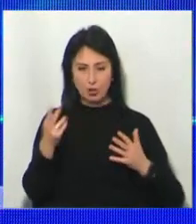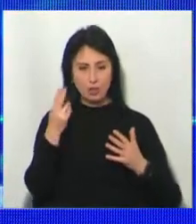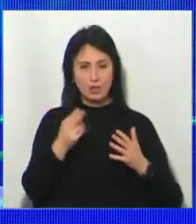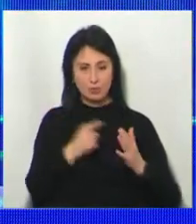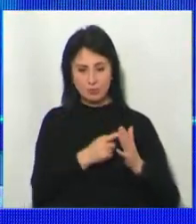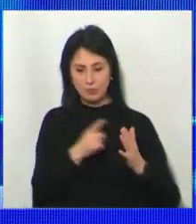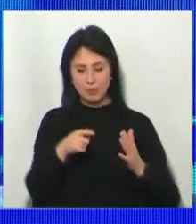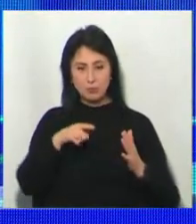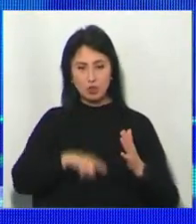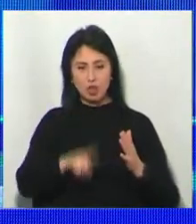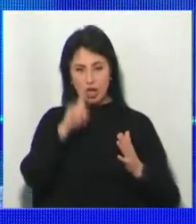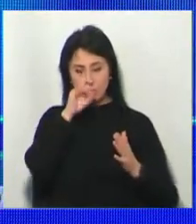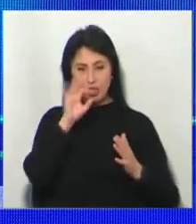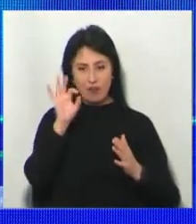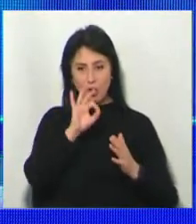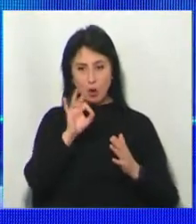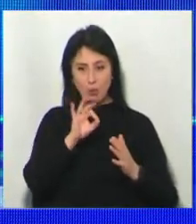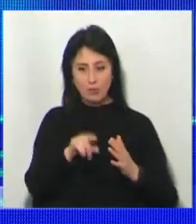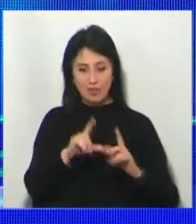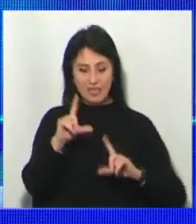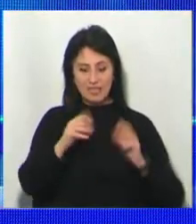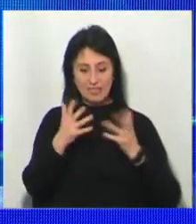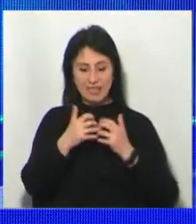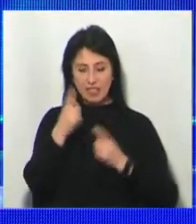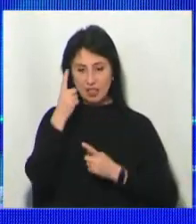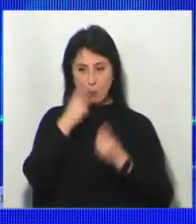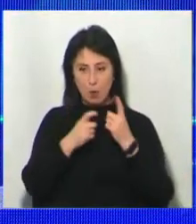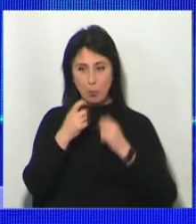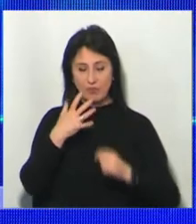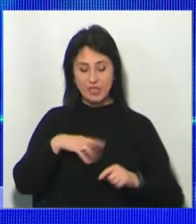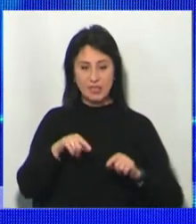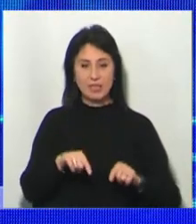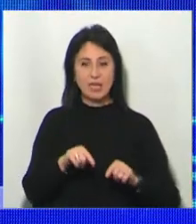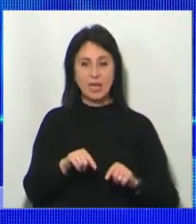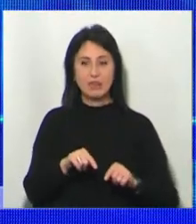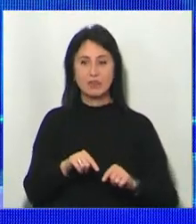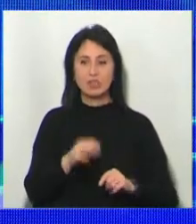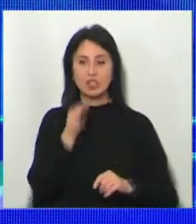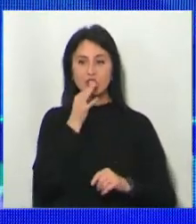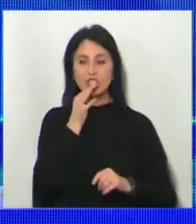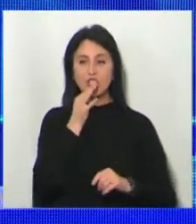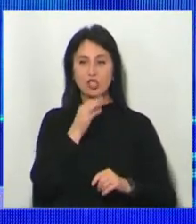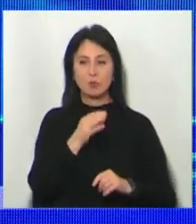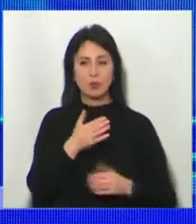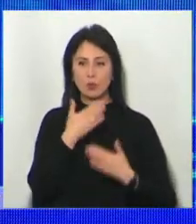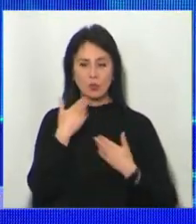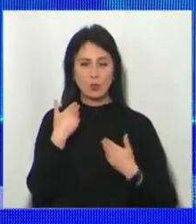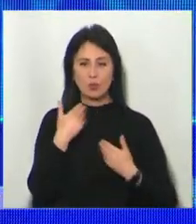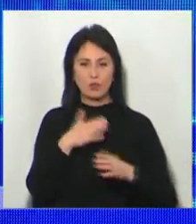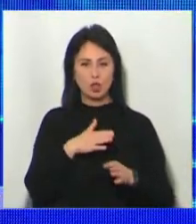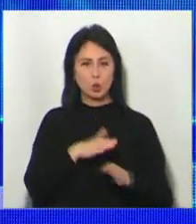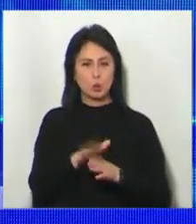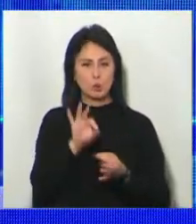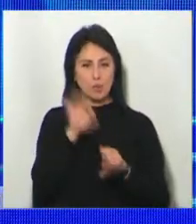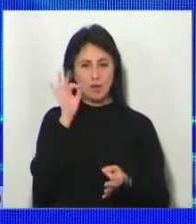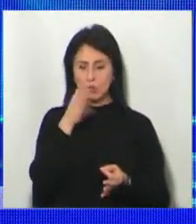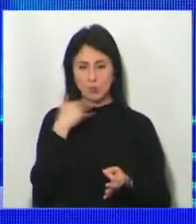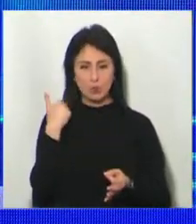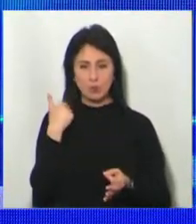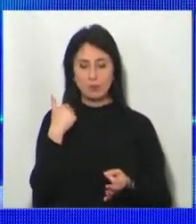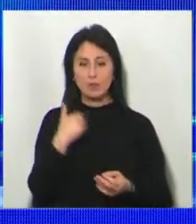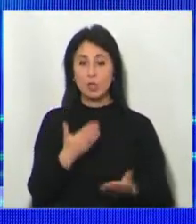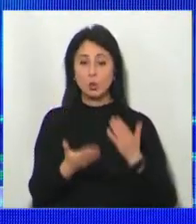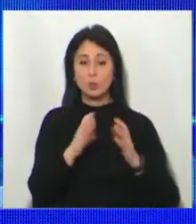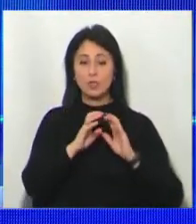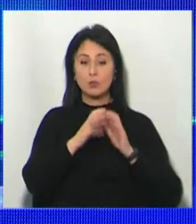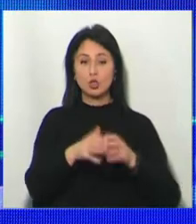ციფრები შარდმჟავას გავრცელების და სტატისტიკური მონაცემები საქართველოში ჯერჯერობით არ გვაქვს სრულყოფილი,